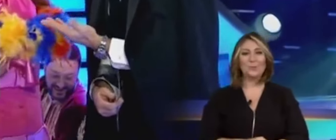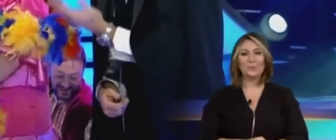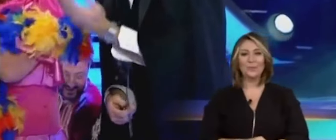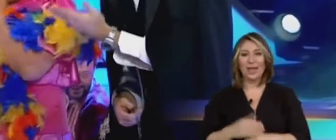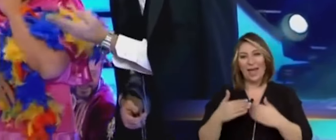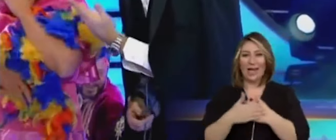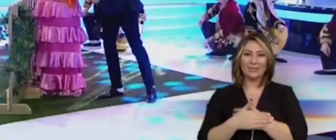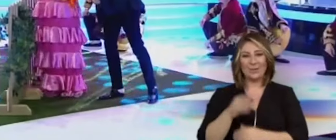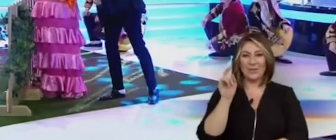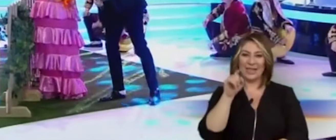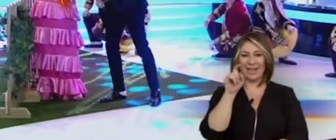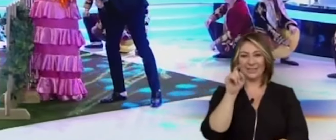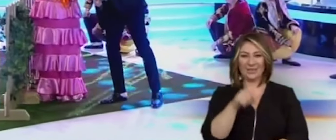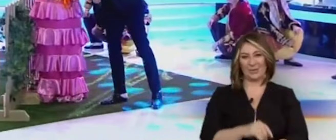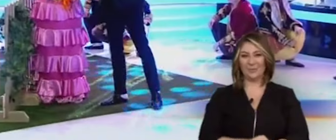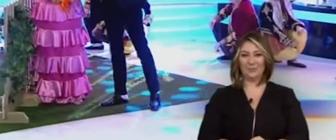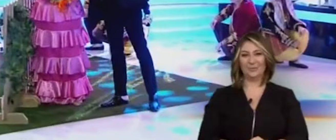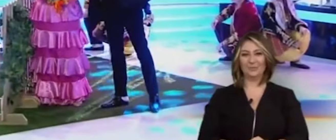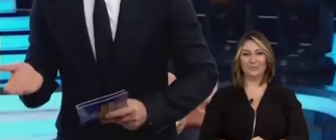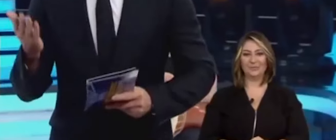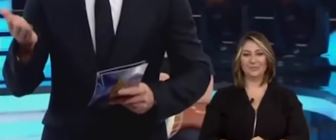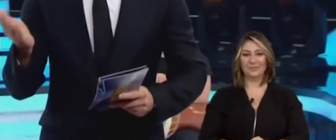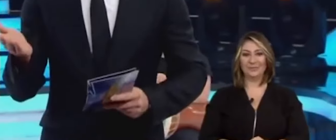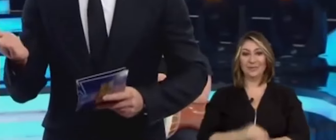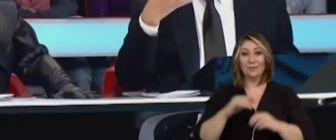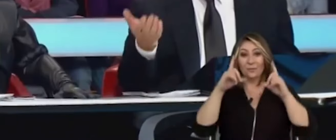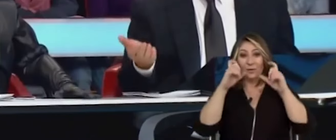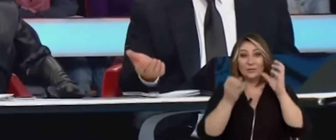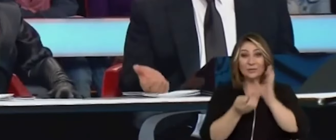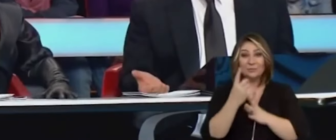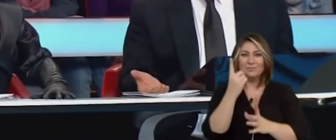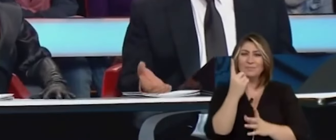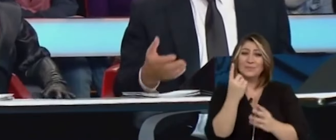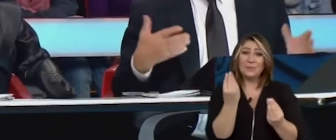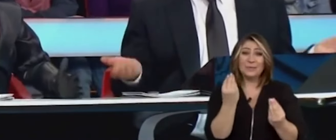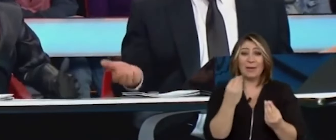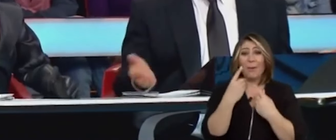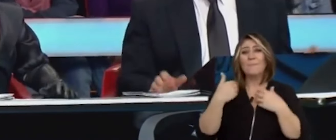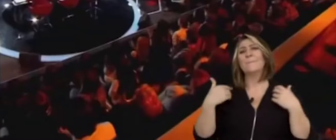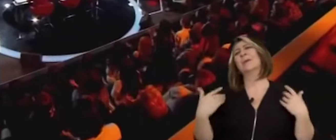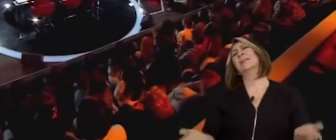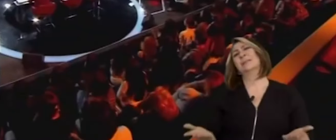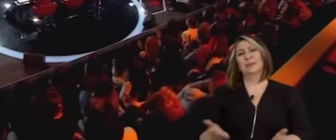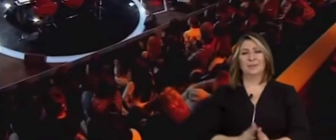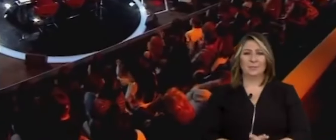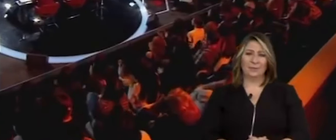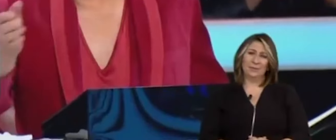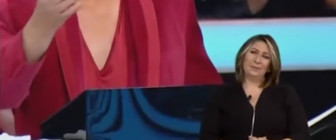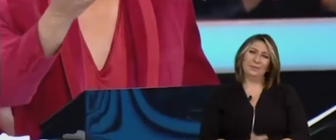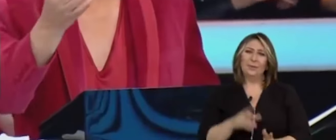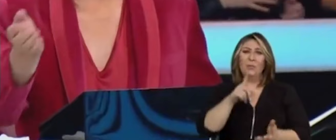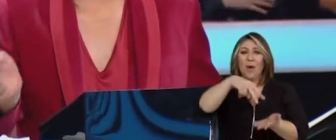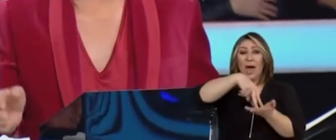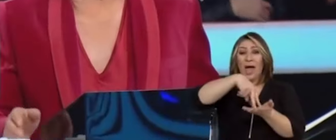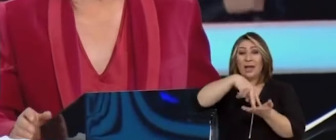geleceğim, akşama geleceğim. Fotoğraflar ya bir renk kat sunumuna bayılttın beni. Ay bir dakika, bu